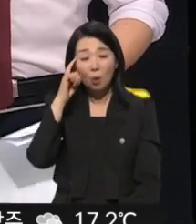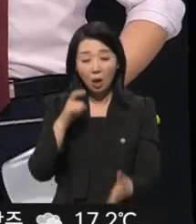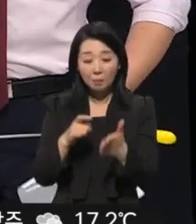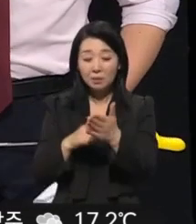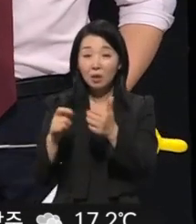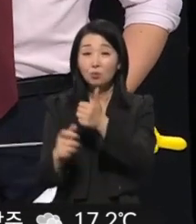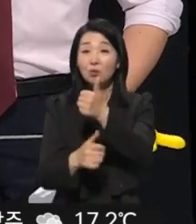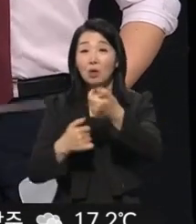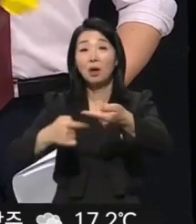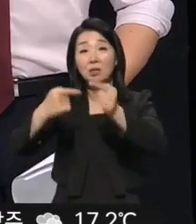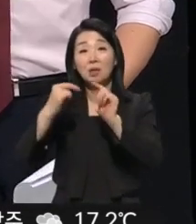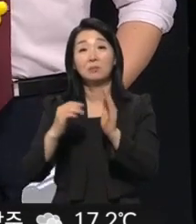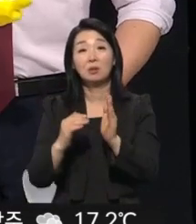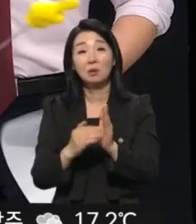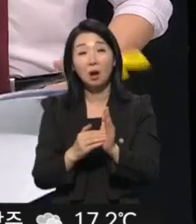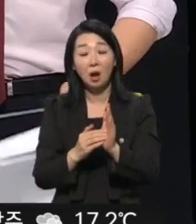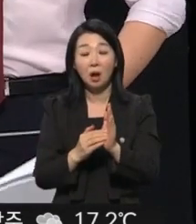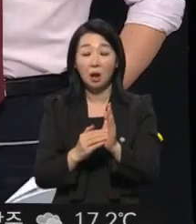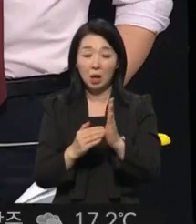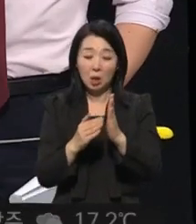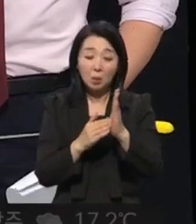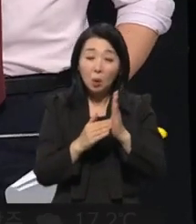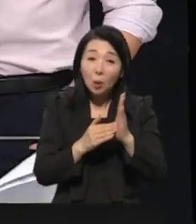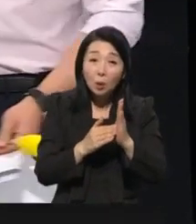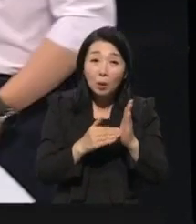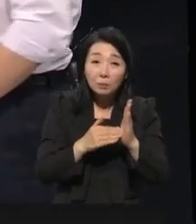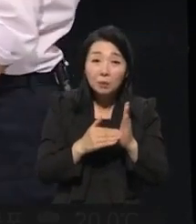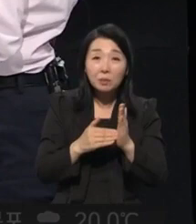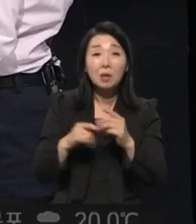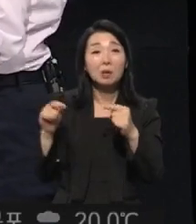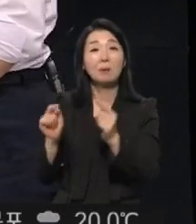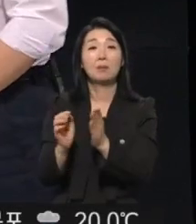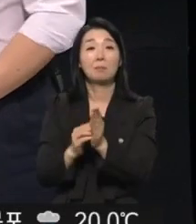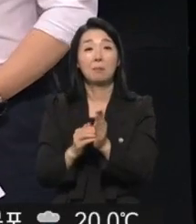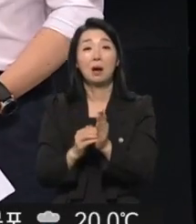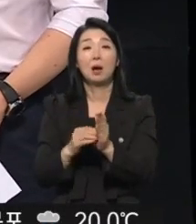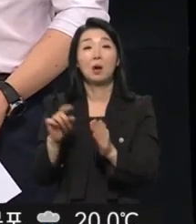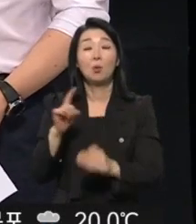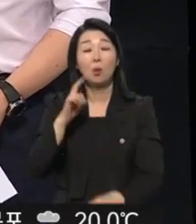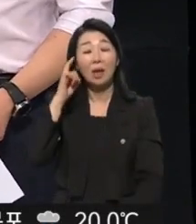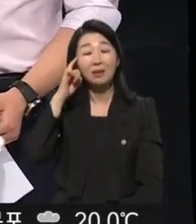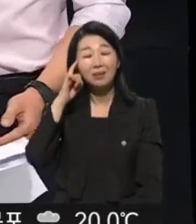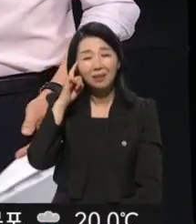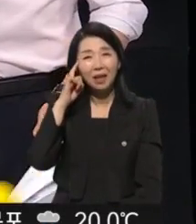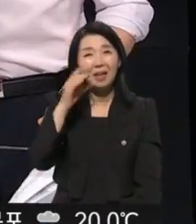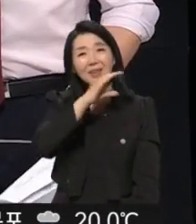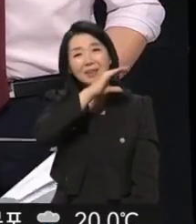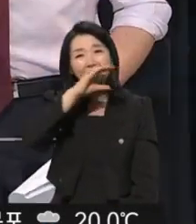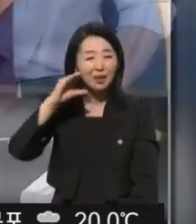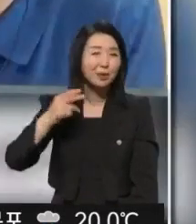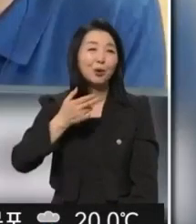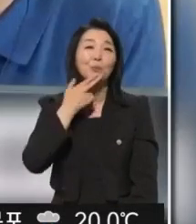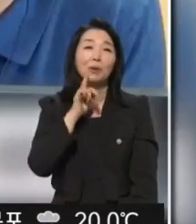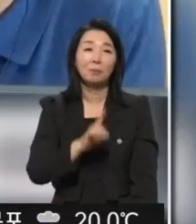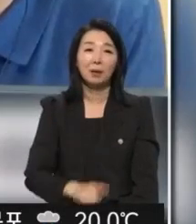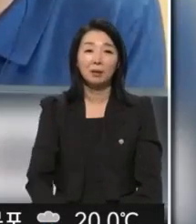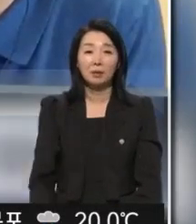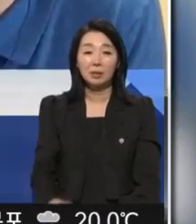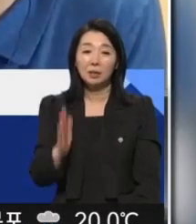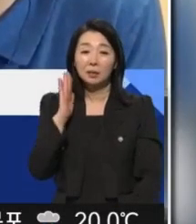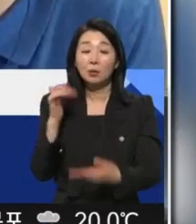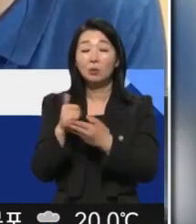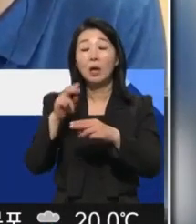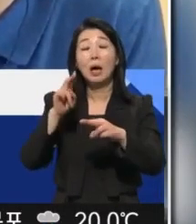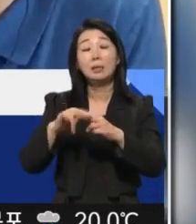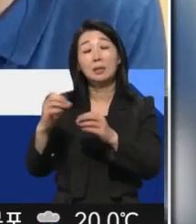비대위가 참석한 비공개 회동이었는데요. 거기에 이 비격식을 얹었다고 합니다. 대통령이 이렇게